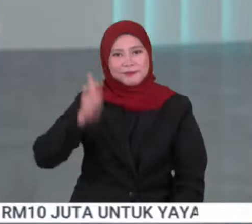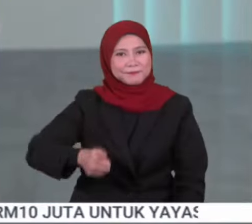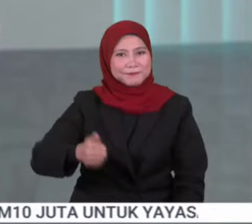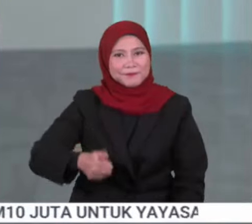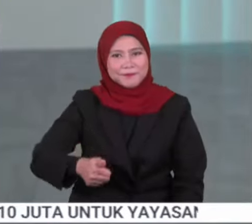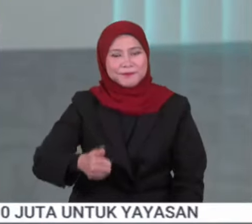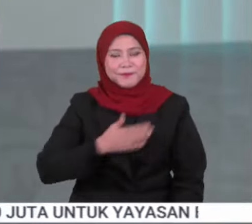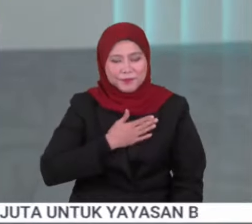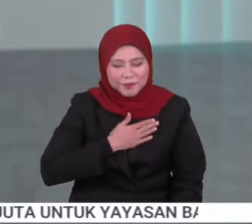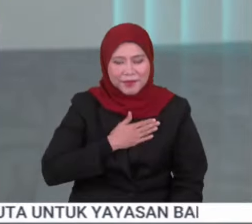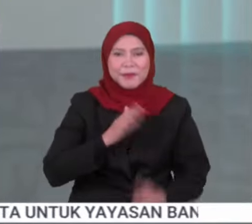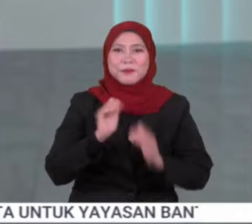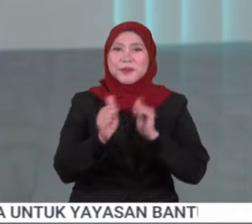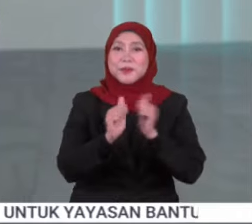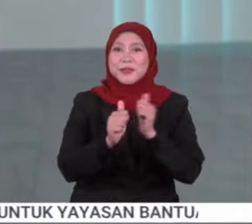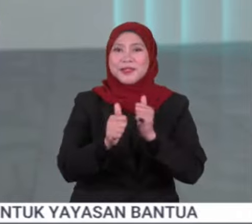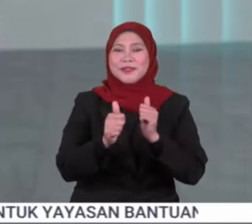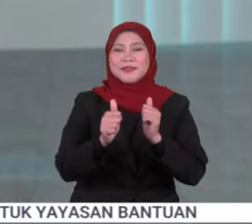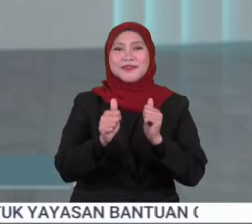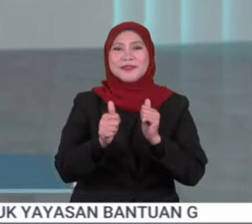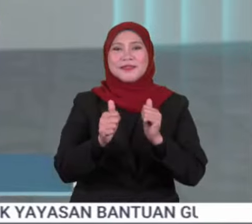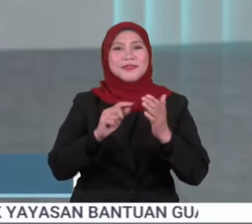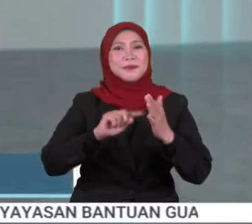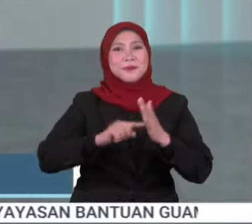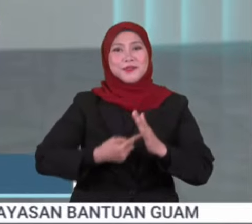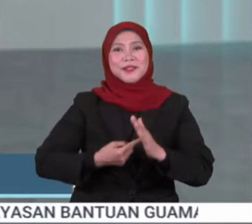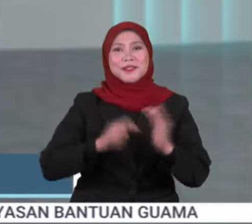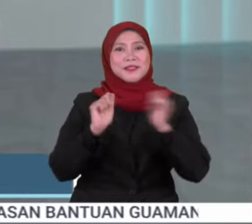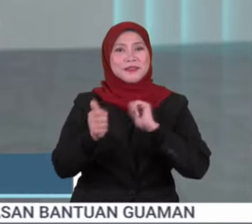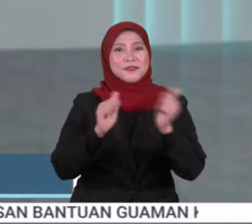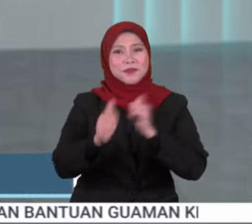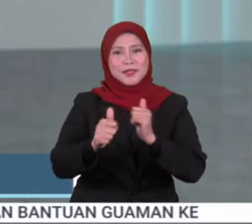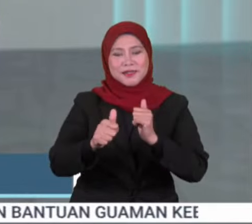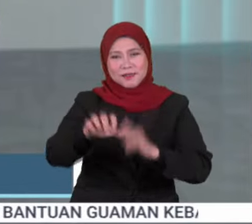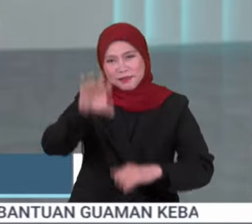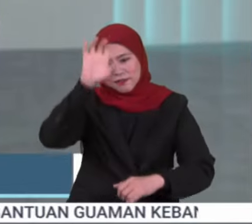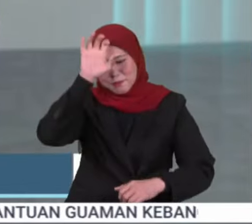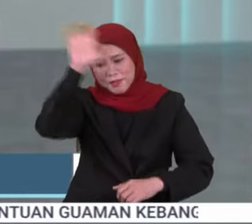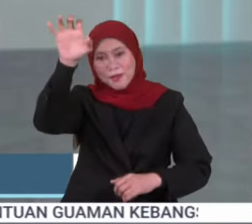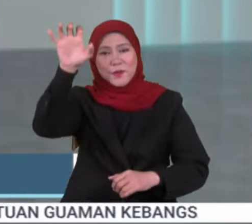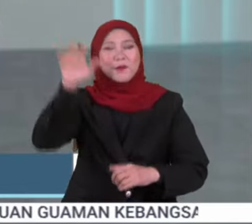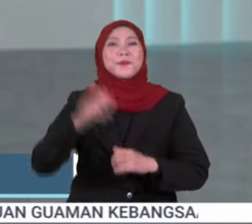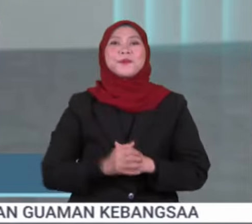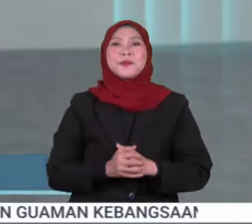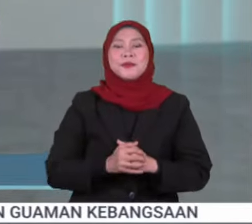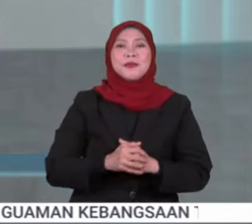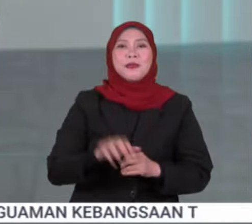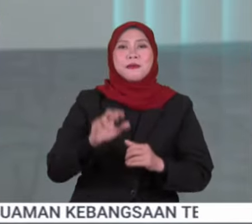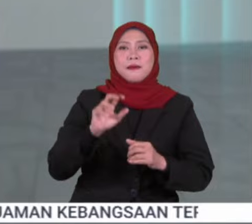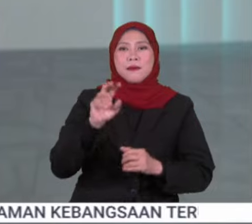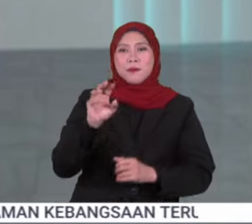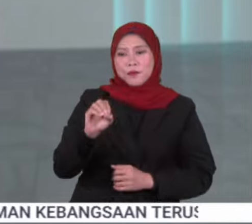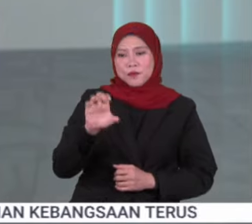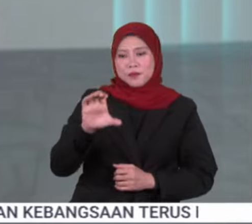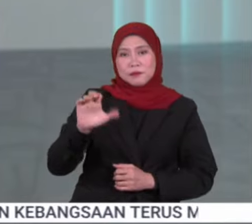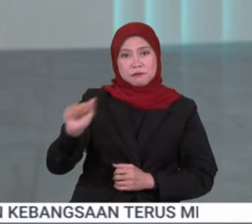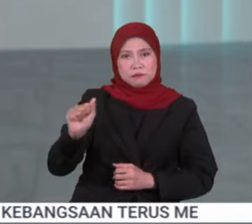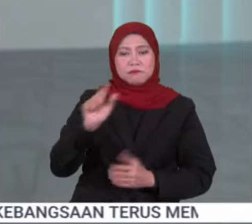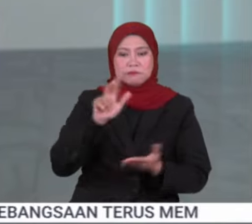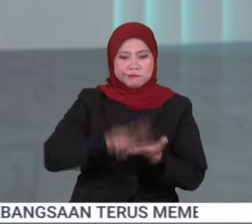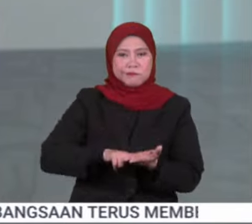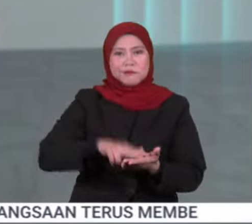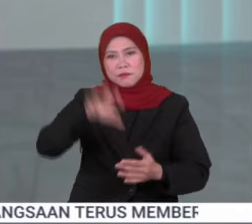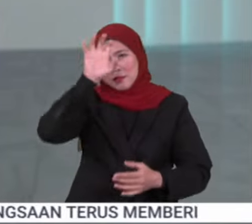Assalamualaikum dan salam sukan untuk semua. Dimulakan dengan perkembangan sukan sepak takraw terlebih dahulu. Majlis Olimpik Asia OSCE mengesahkan sepak